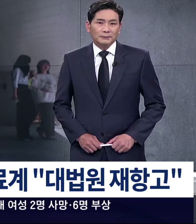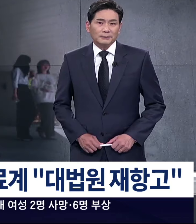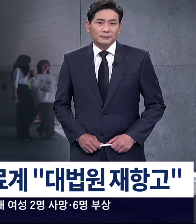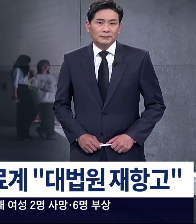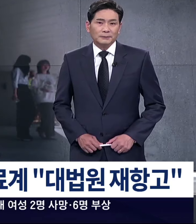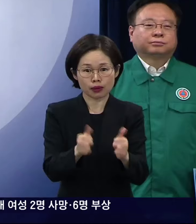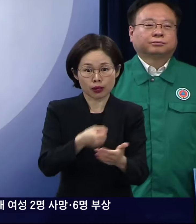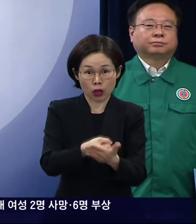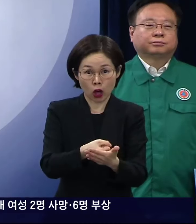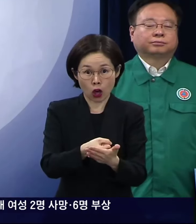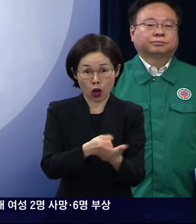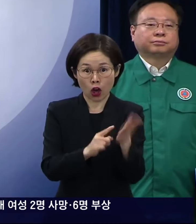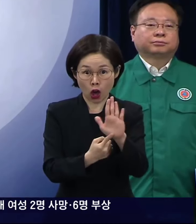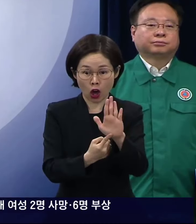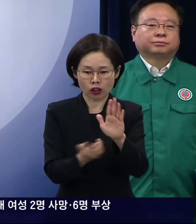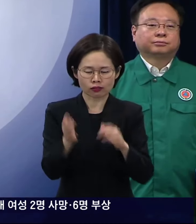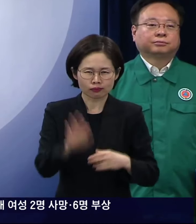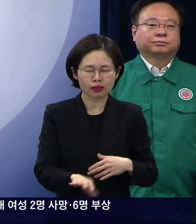기자입니다.